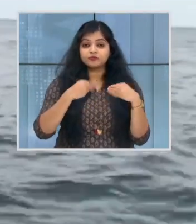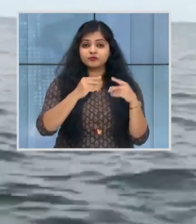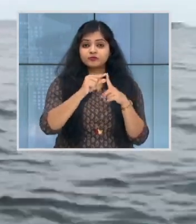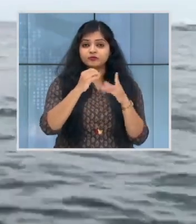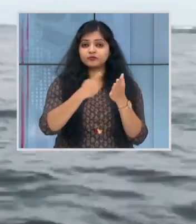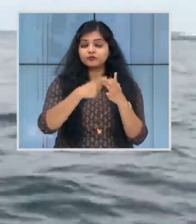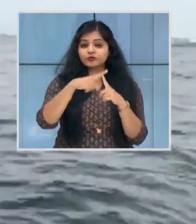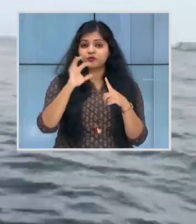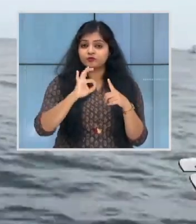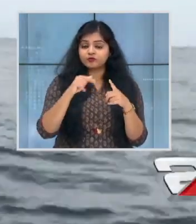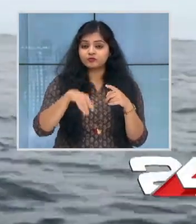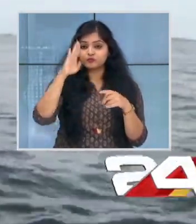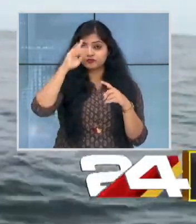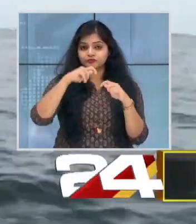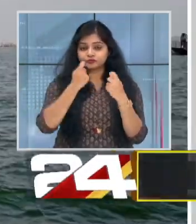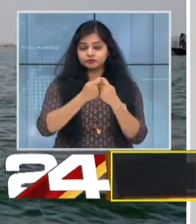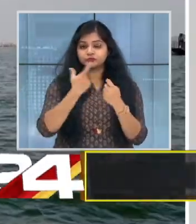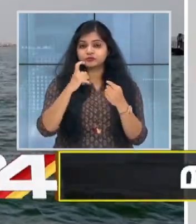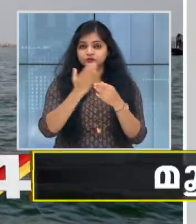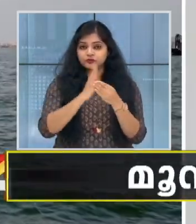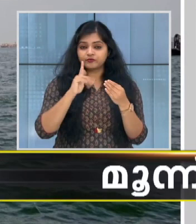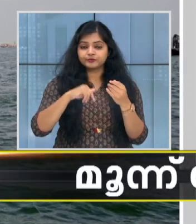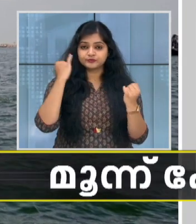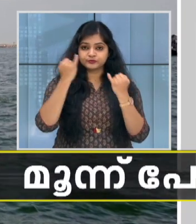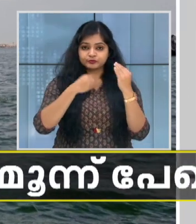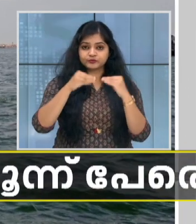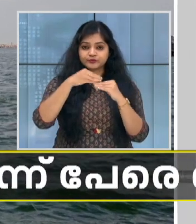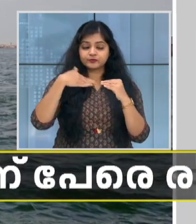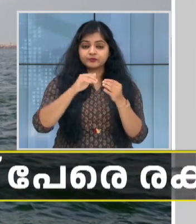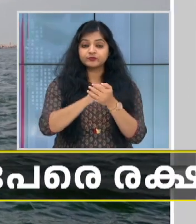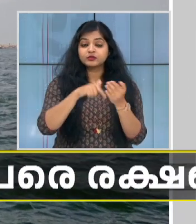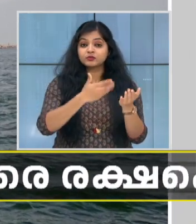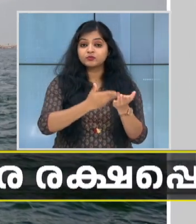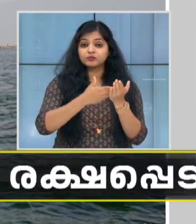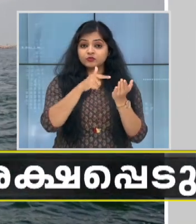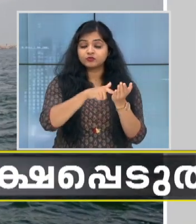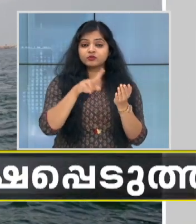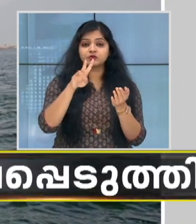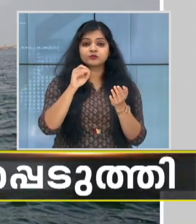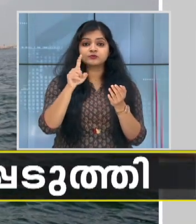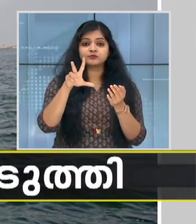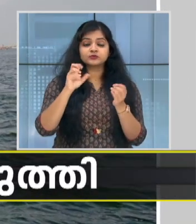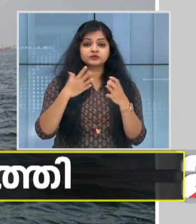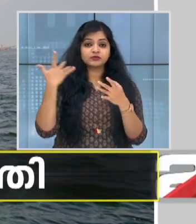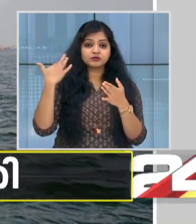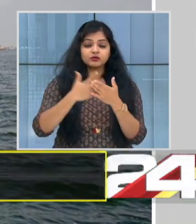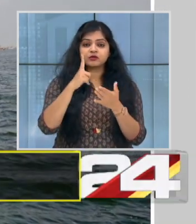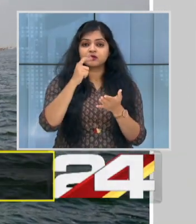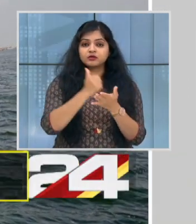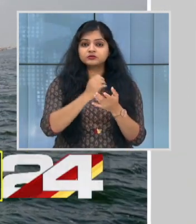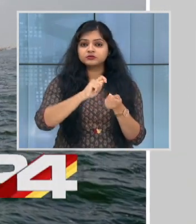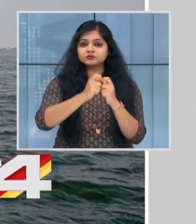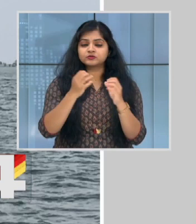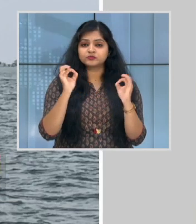പറയുന്ന പോലീസ് കേസെടുത്തിട്ടുണ്ട് പോലീസും കൂടിയാണ്. ഈ ബോട്ടിന് 2018 മുതൽ ലൈസൻസ് പുതുക്കിയിട്ടില്ല, രജിസ്ട്രേഷൻ പുതുക്കിയിട്ടില്ല,